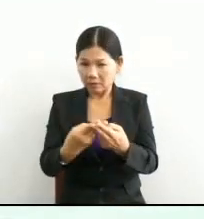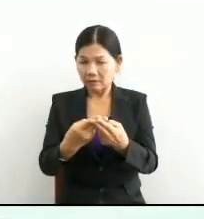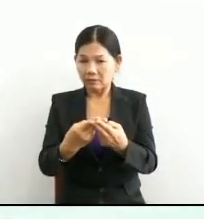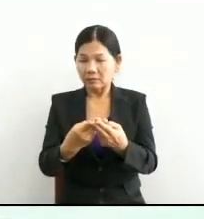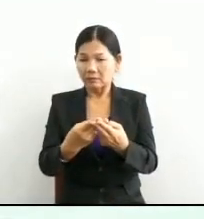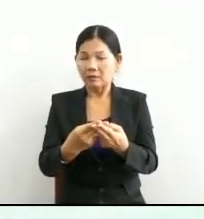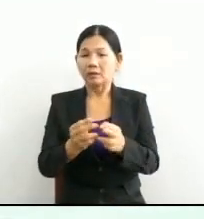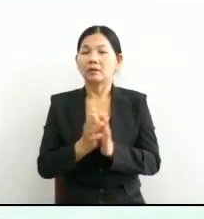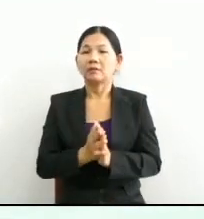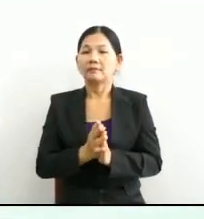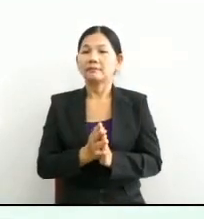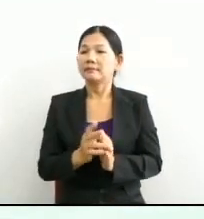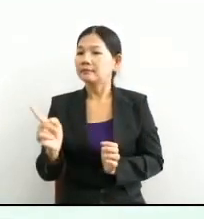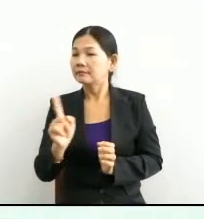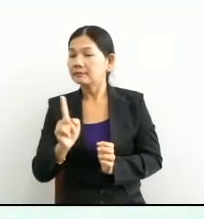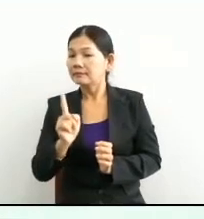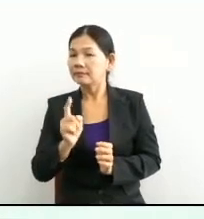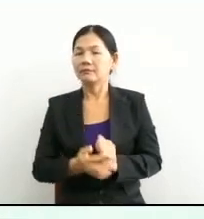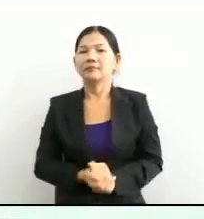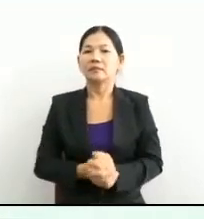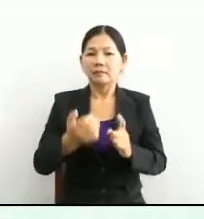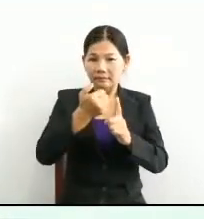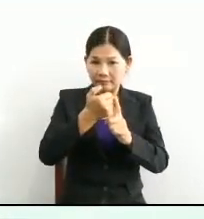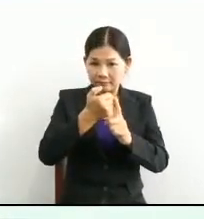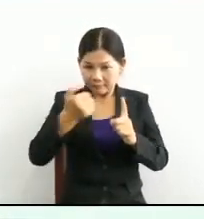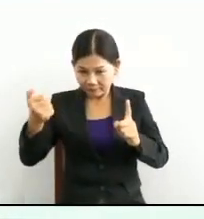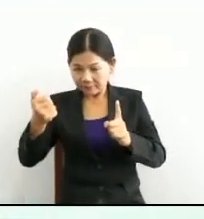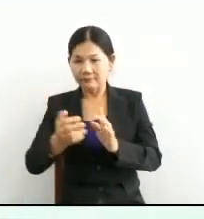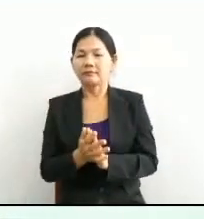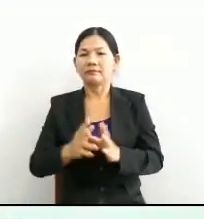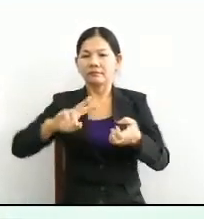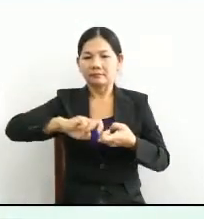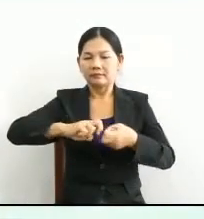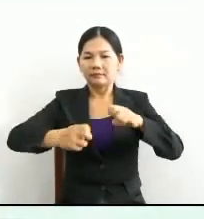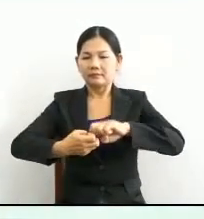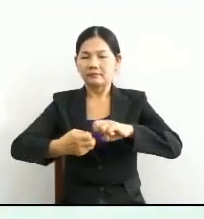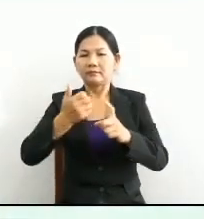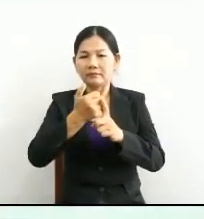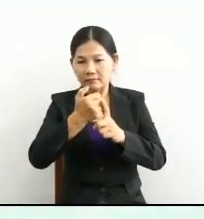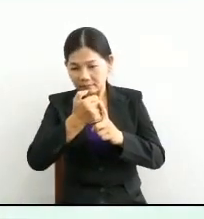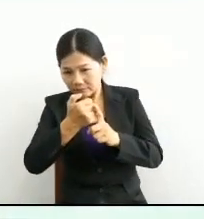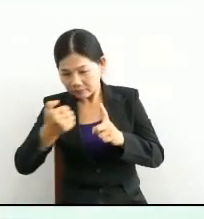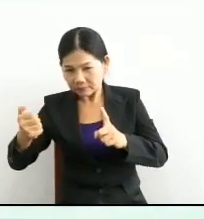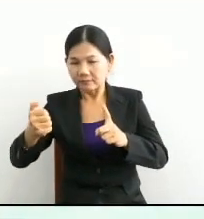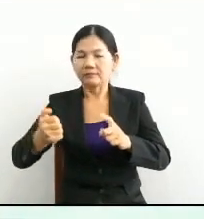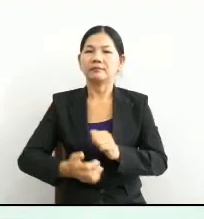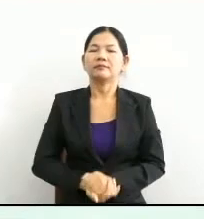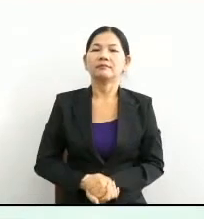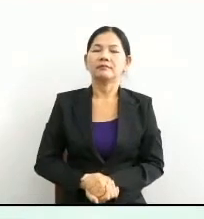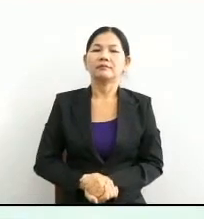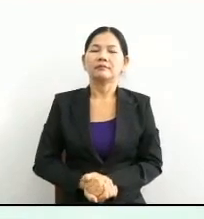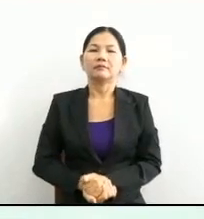bánh hà thả bị chì chà thả bị chì niêm thả bị chì niêm nè con á thả bị chì